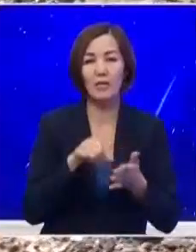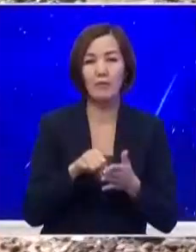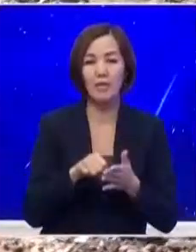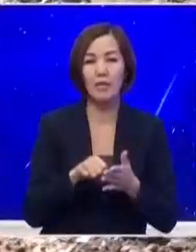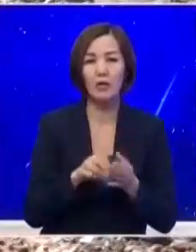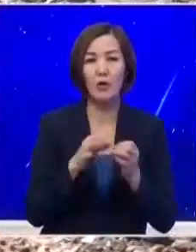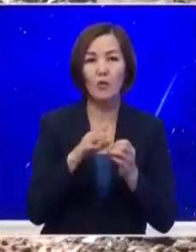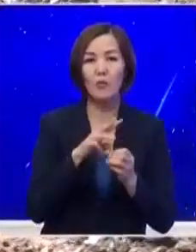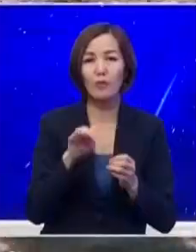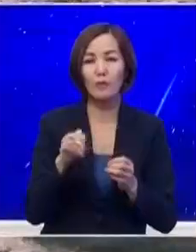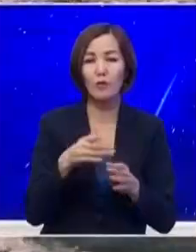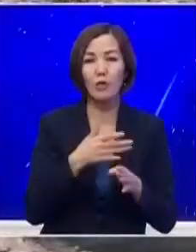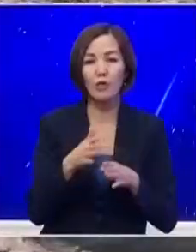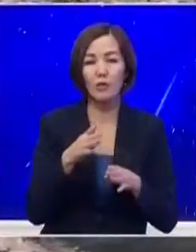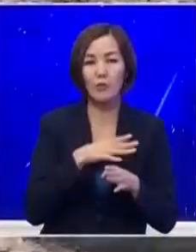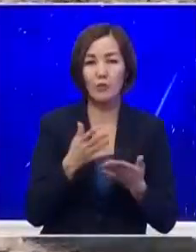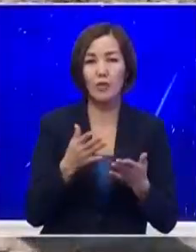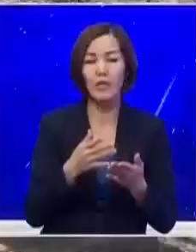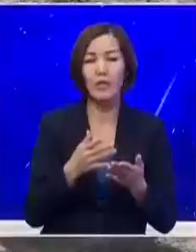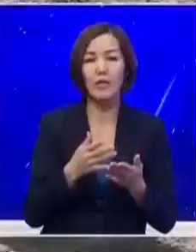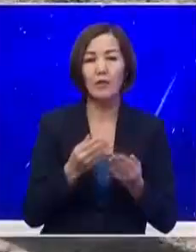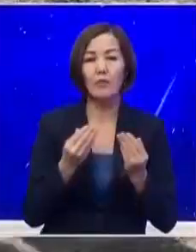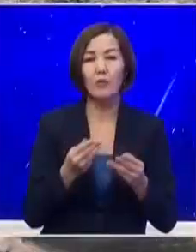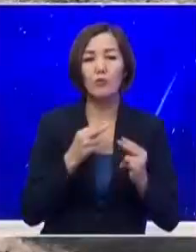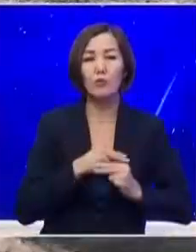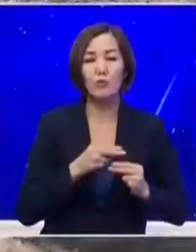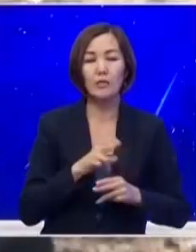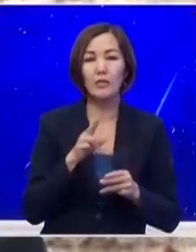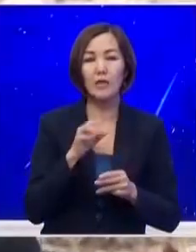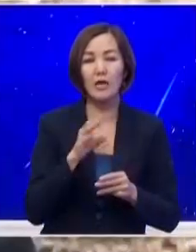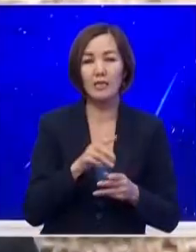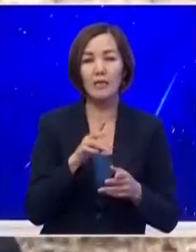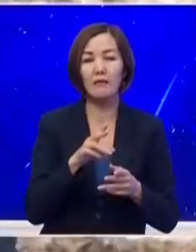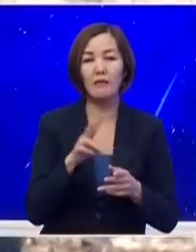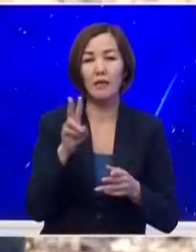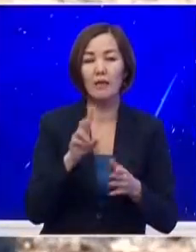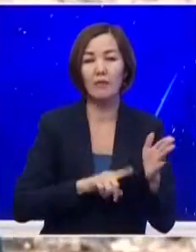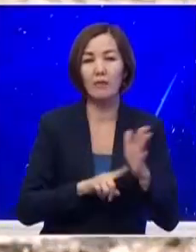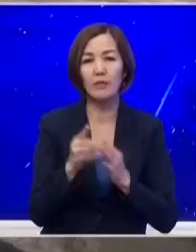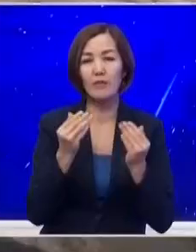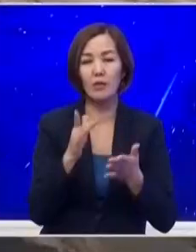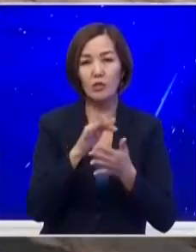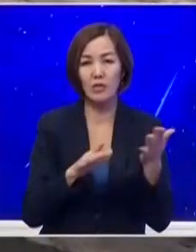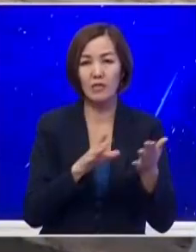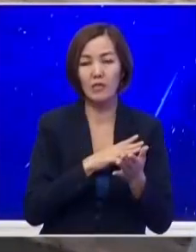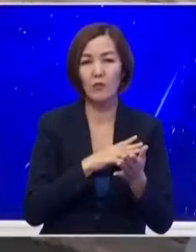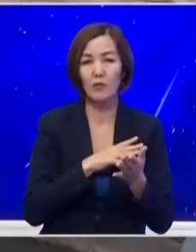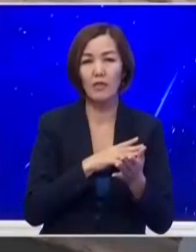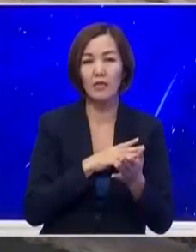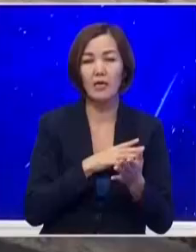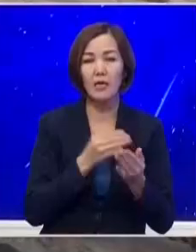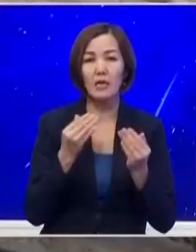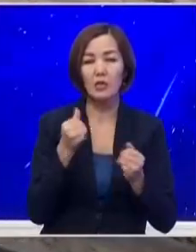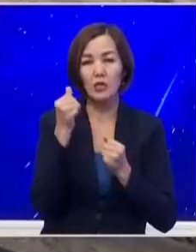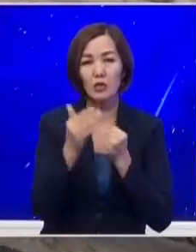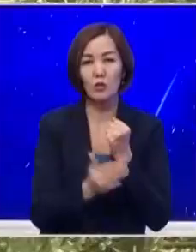Оған 15 миллион теңге көлемінде қаржы бөлініпті. Бұл жұмыстар қазан-қараша айларында бастау алып, қазір жалғасын тауып келеді. Мамандардың сөзінше, жыл